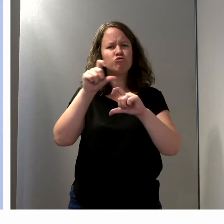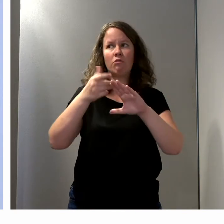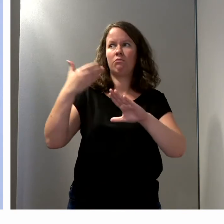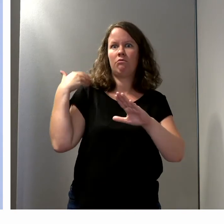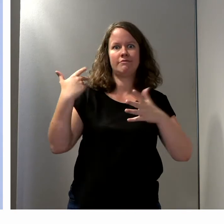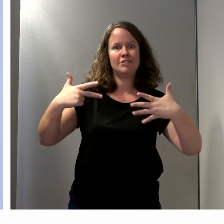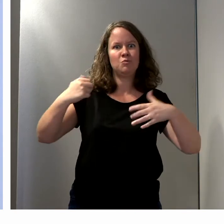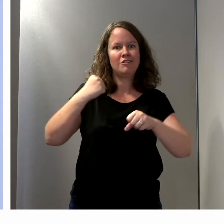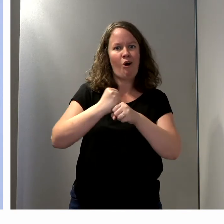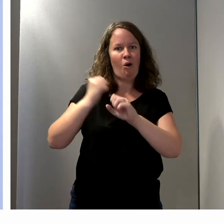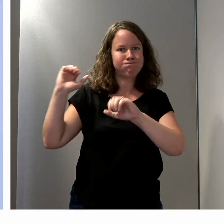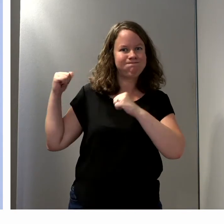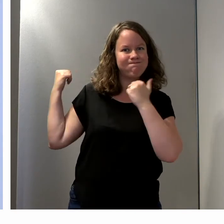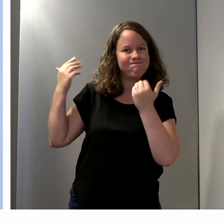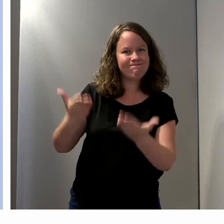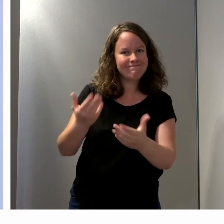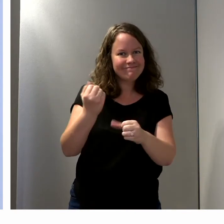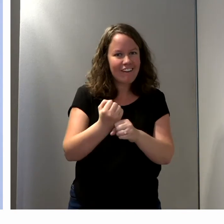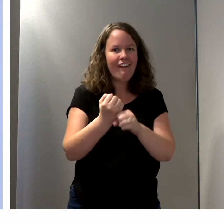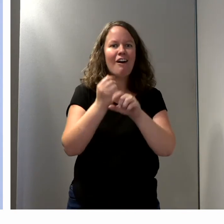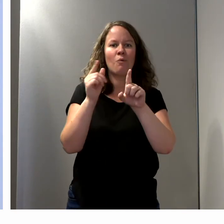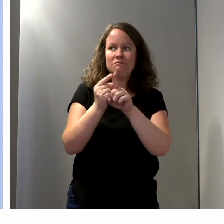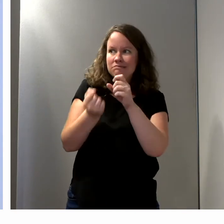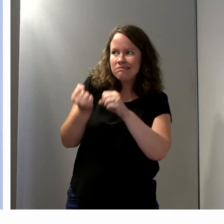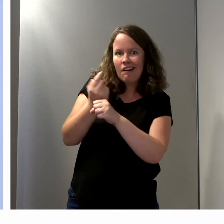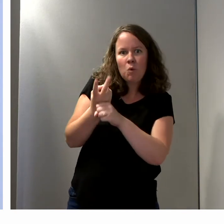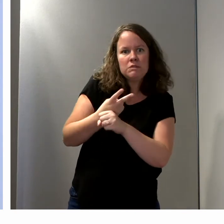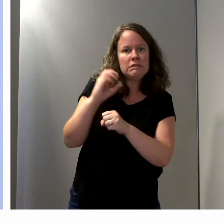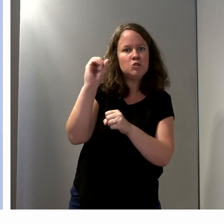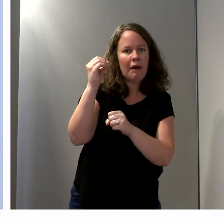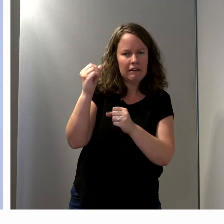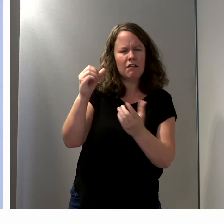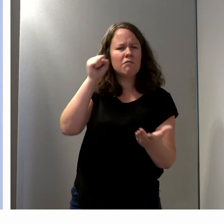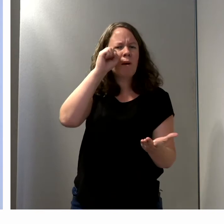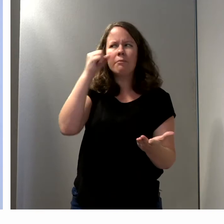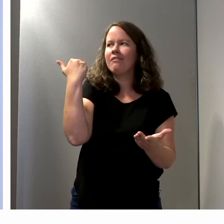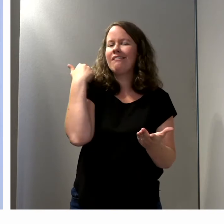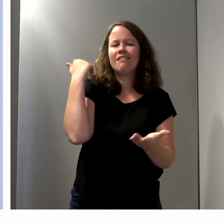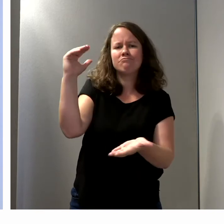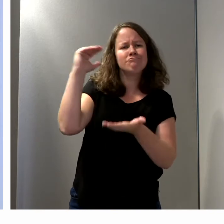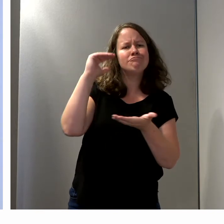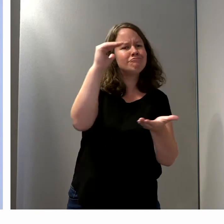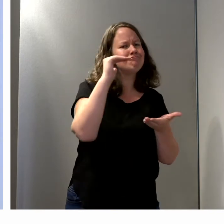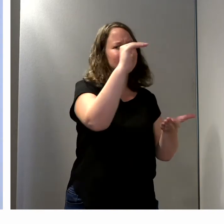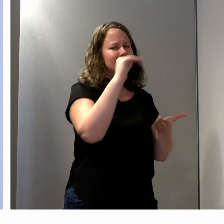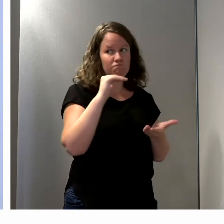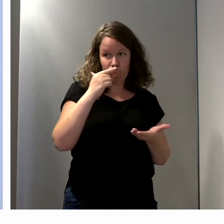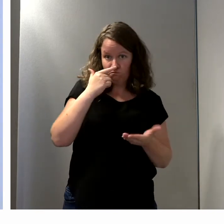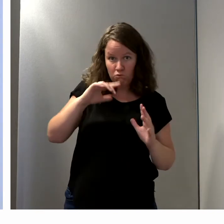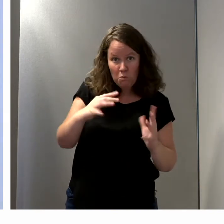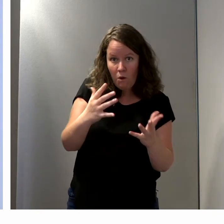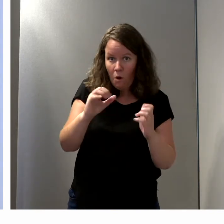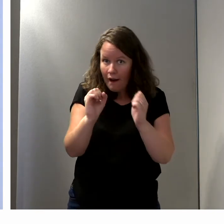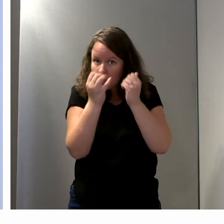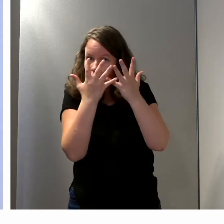questions-là, et notamment sur l'élaboration des outils numériques, comment vous recevez ce que vient d'exposer Marine et comment ça